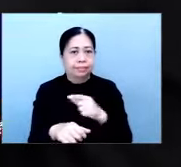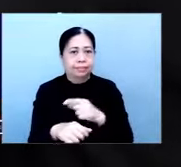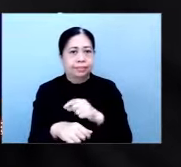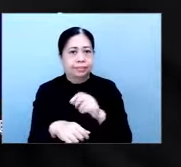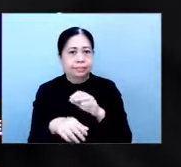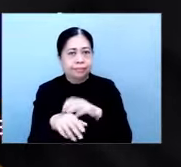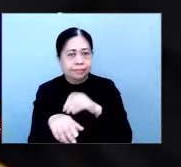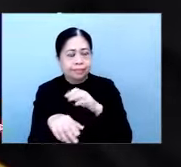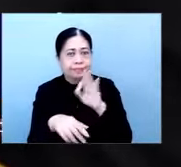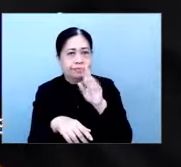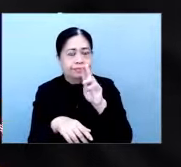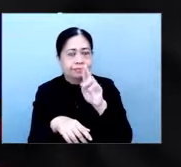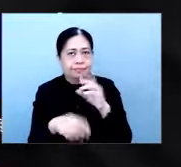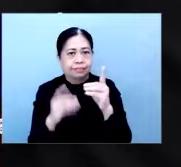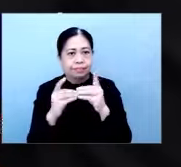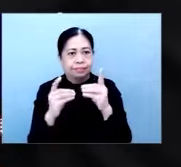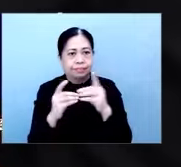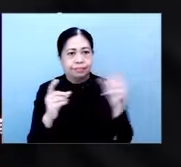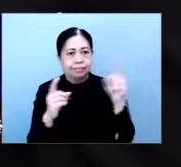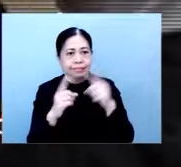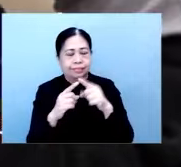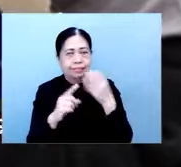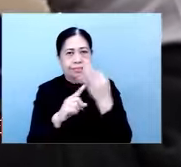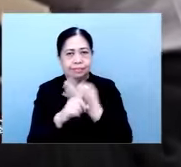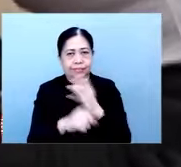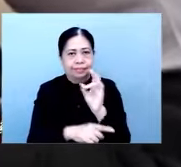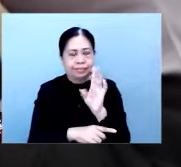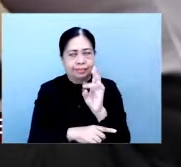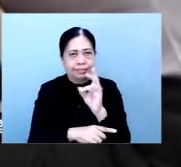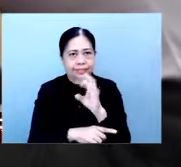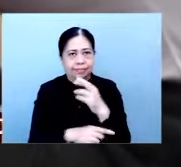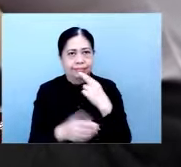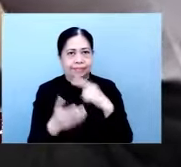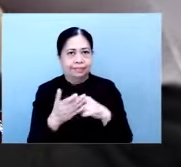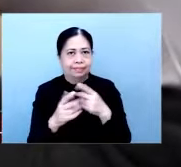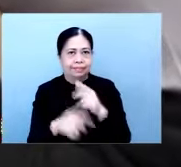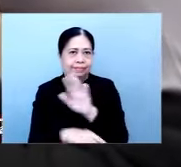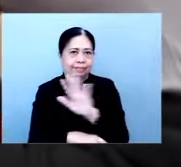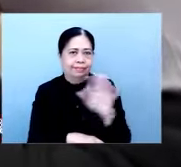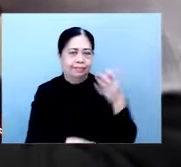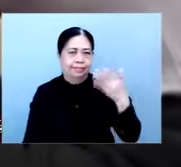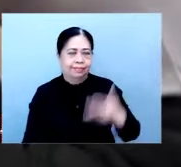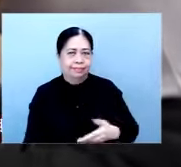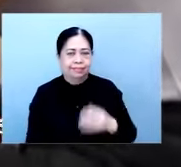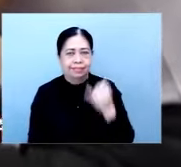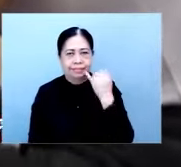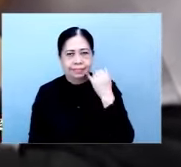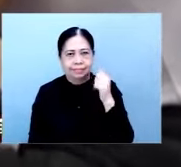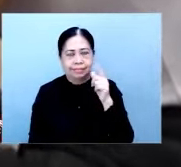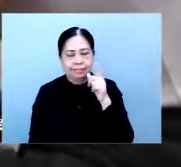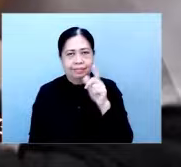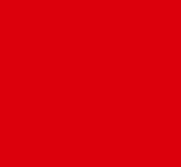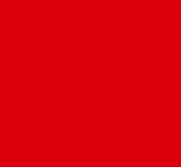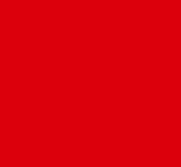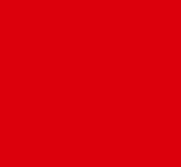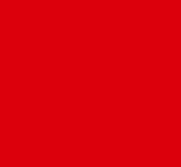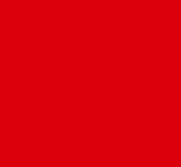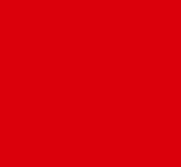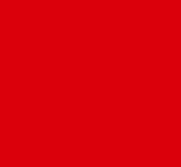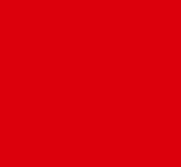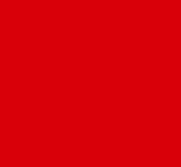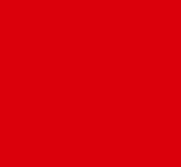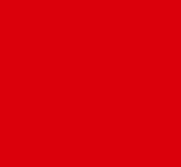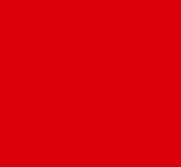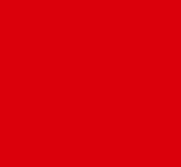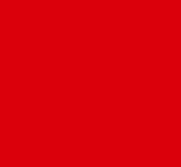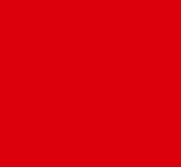Date program ng PAWS hanggang February 17. Nagbabalita mula sa Frontline, Jannie Alipo-on, News 5.